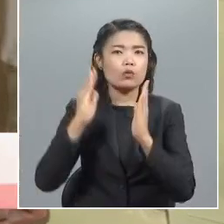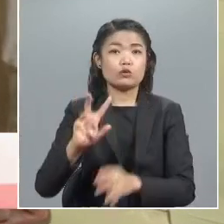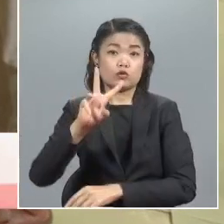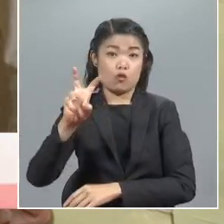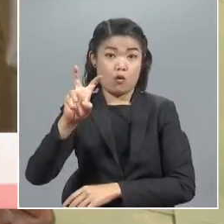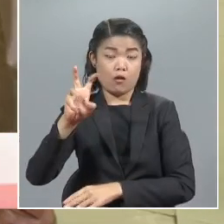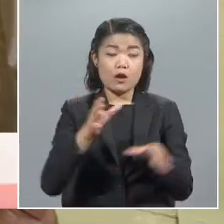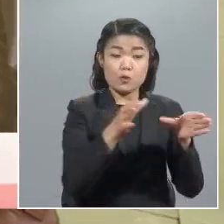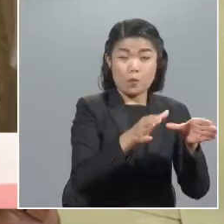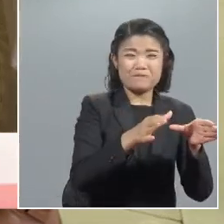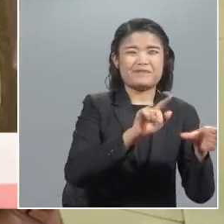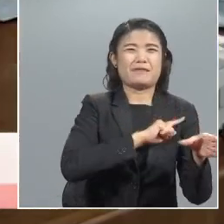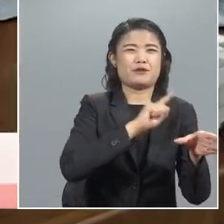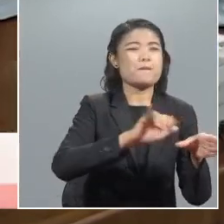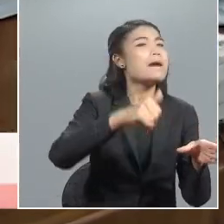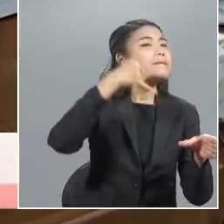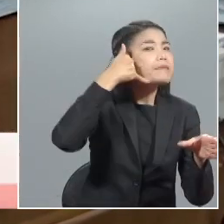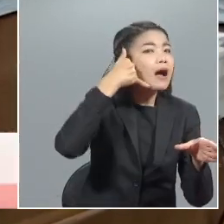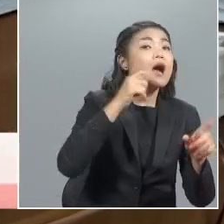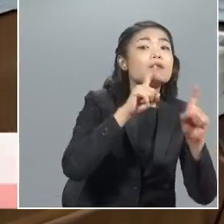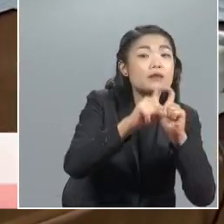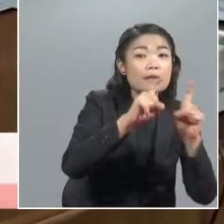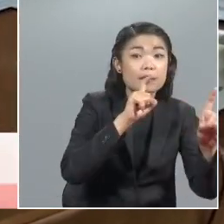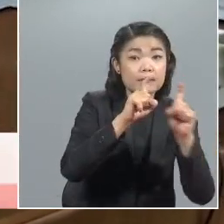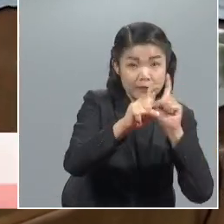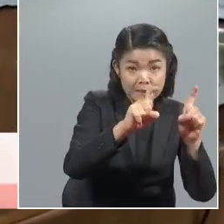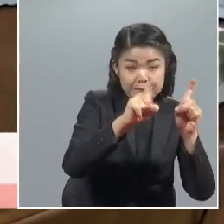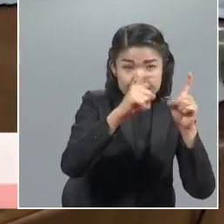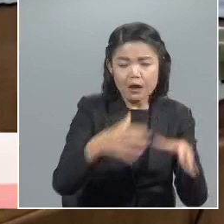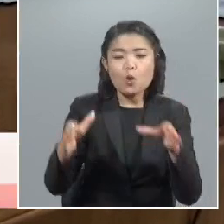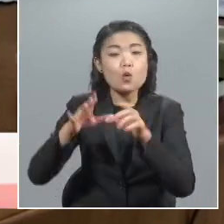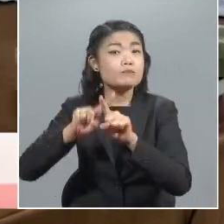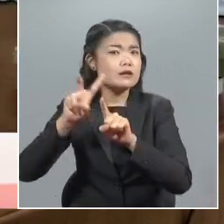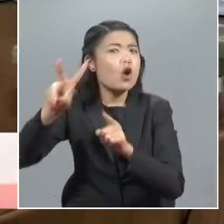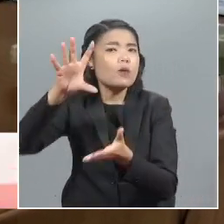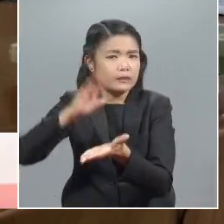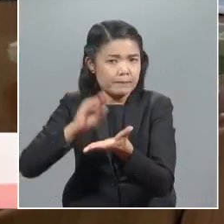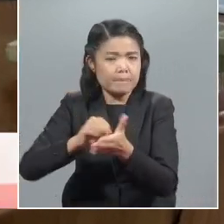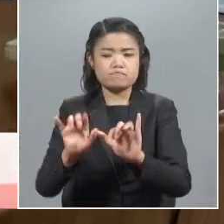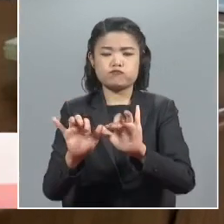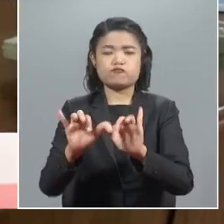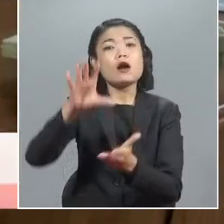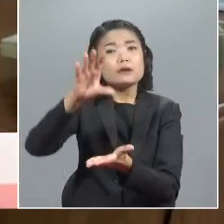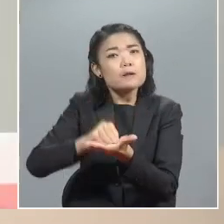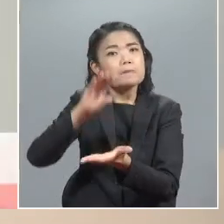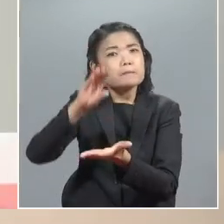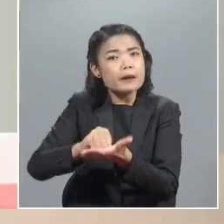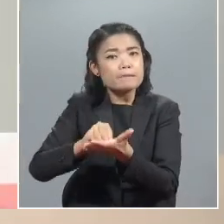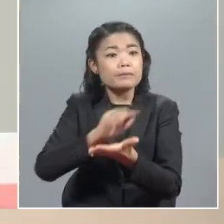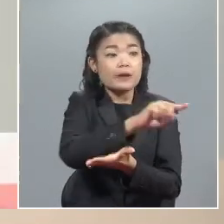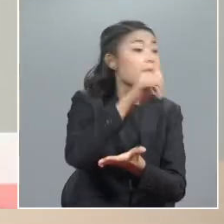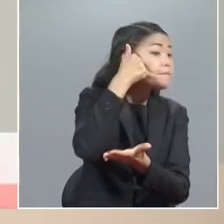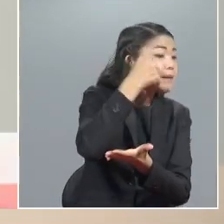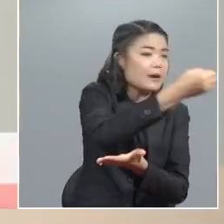ทีมก็คือ 1ทีมรับสายจะทำหน้าที่สอบถามรายละเอียด 2คือทีมข้อมูลทำหน้าที่ในการรวบรวมข้อมูลจากทีมรับ